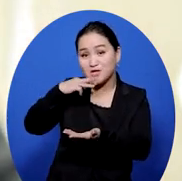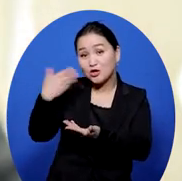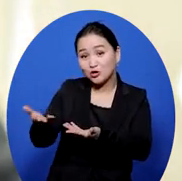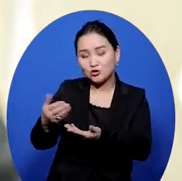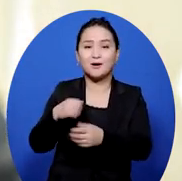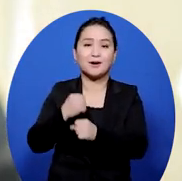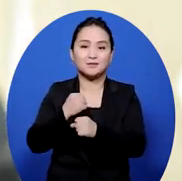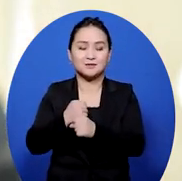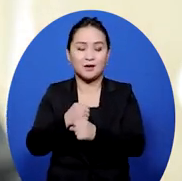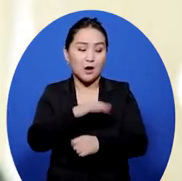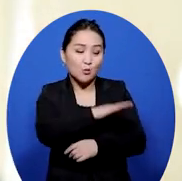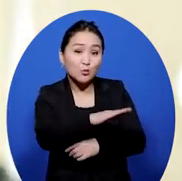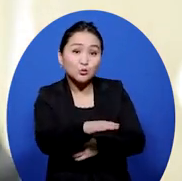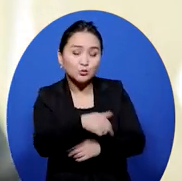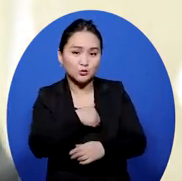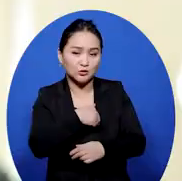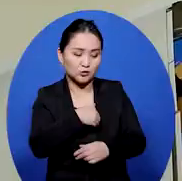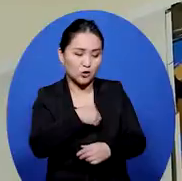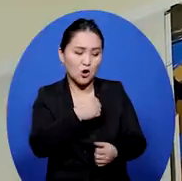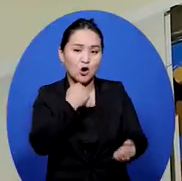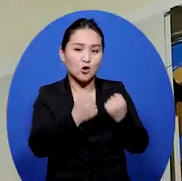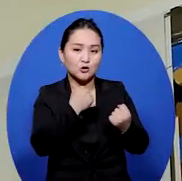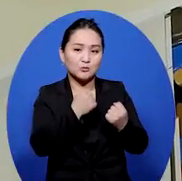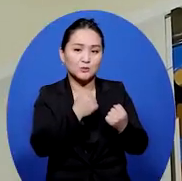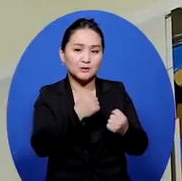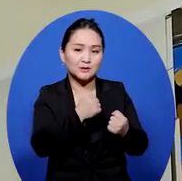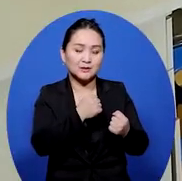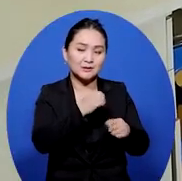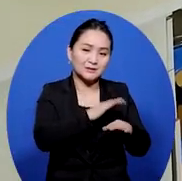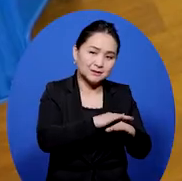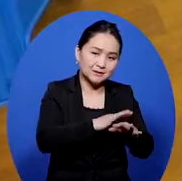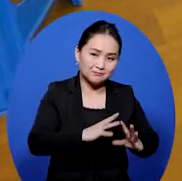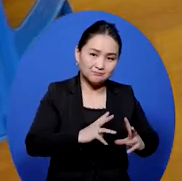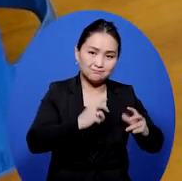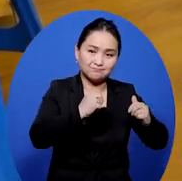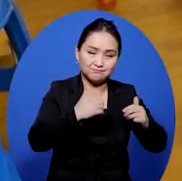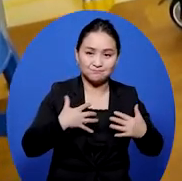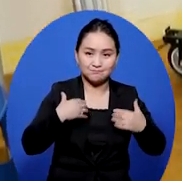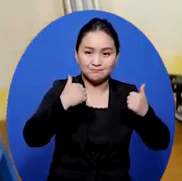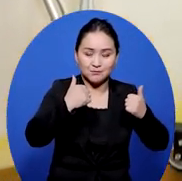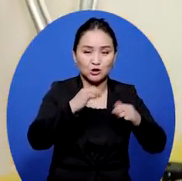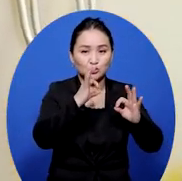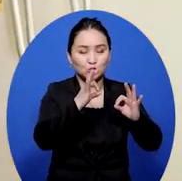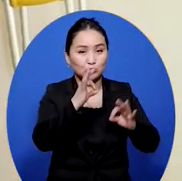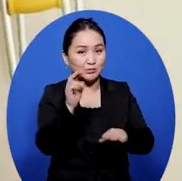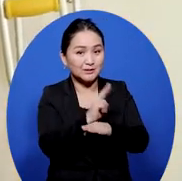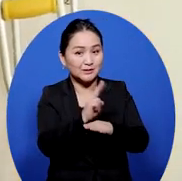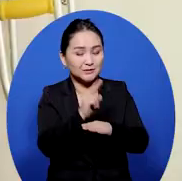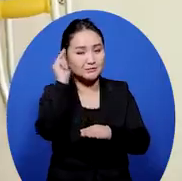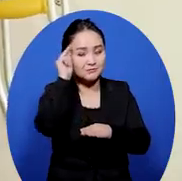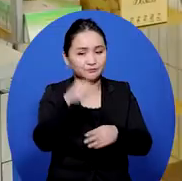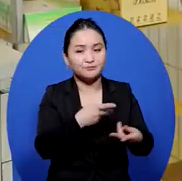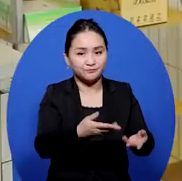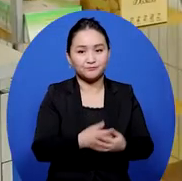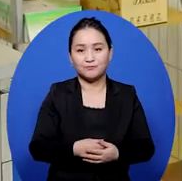ажилладаг. А бас хүүхдүүдэд болохоор хөдөлмөр үйлчилгээ эмчилгээ, зөв дадлын эмчилгээ, зөв дадлын үйлчилгээгээр одоо хийж үйлчилдэг байгаа. А энэ